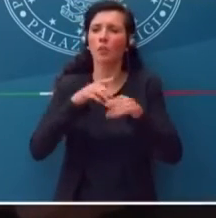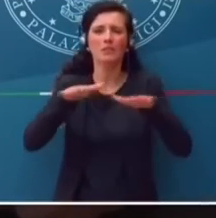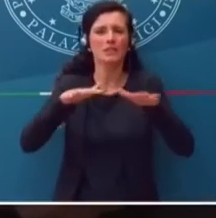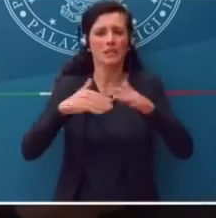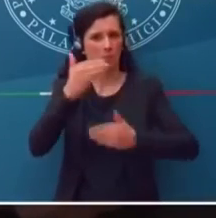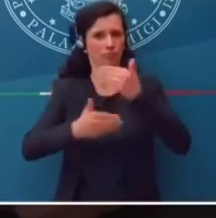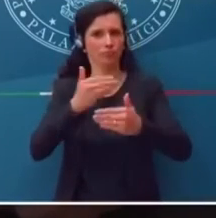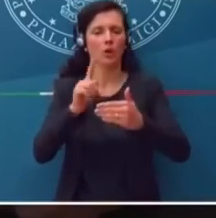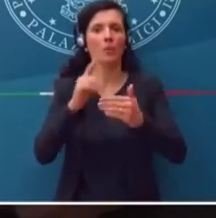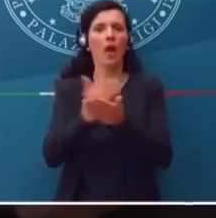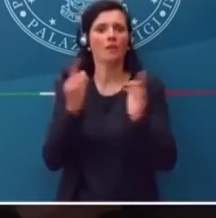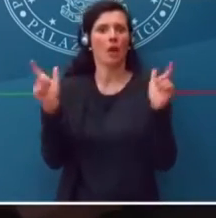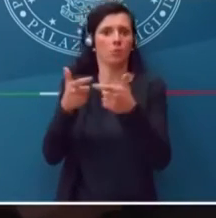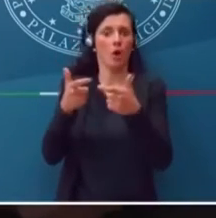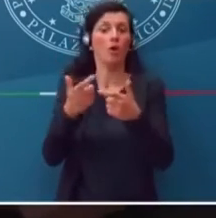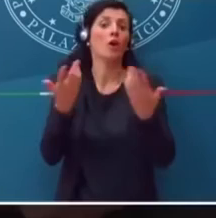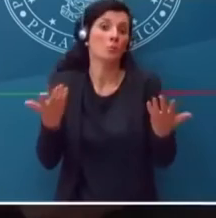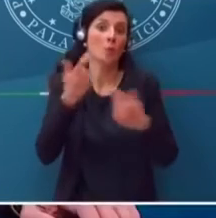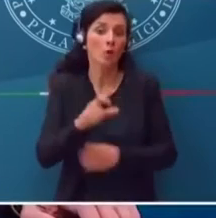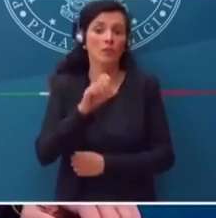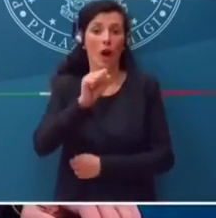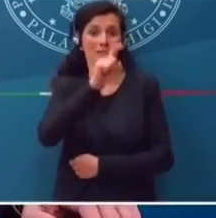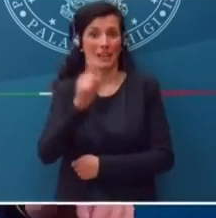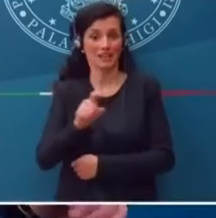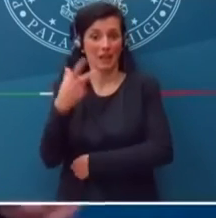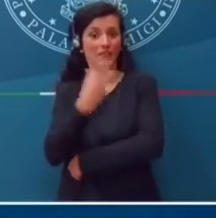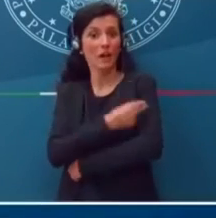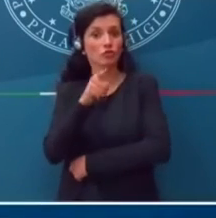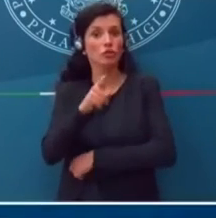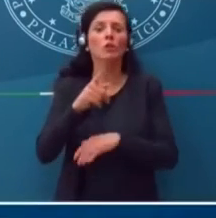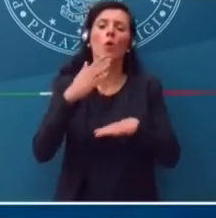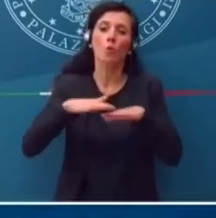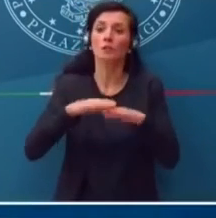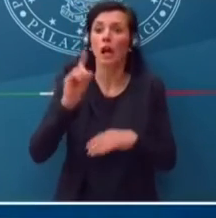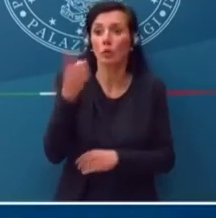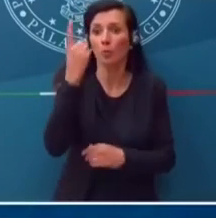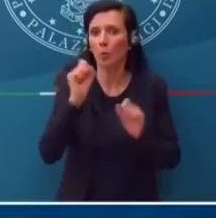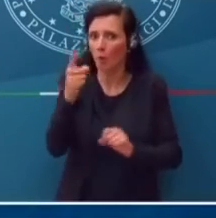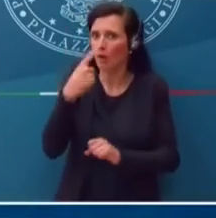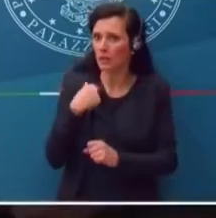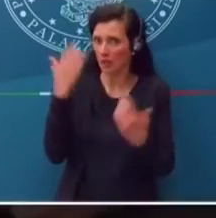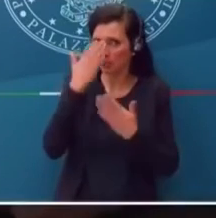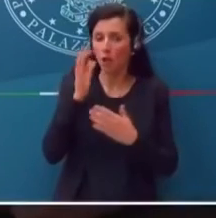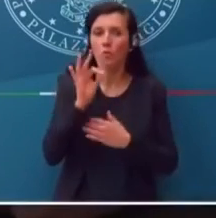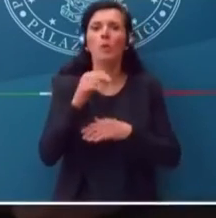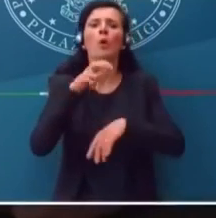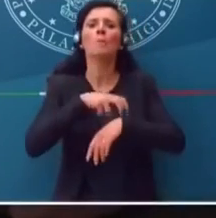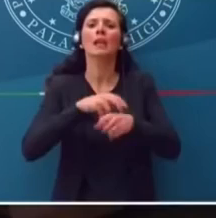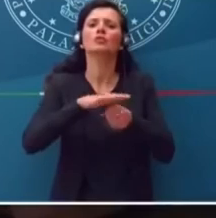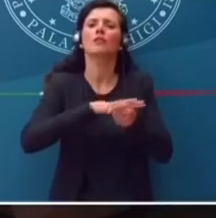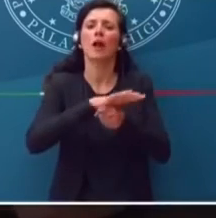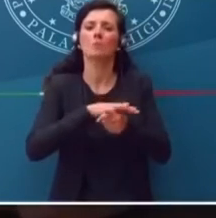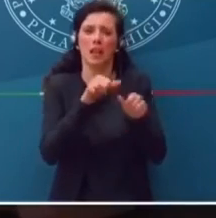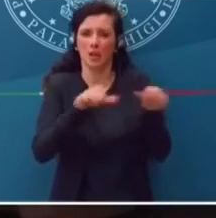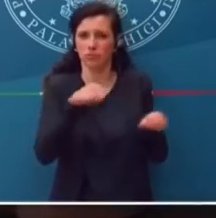perché AstraZeneca sarebbe il vaccino utilizzato prevalentemente, mi dica se sbaglio, dai medici di base e anche